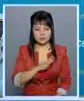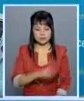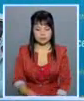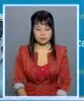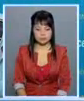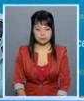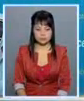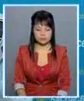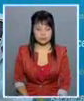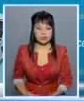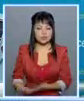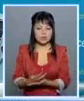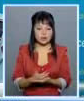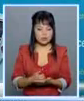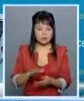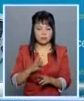Жиналған жаңағы материал